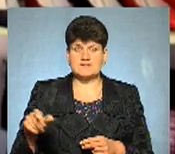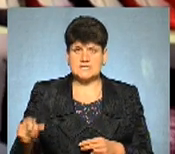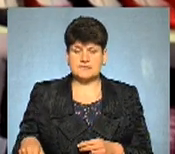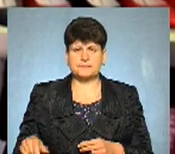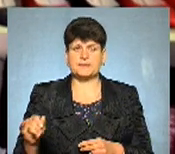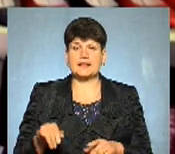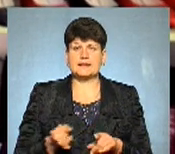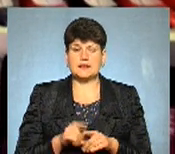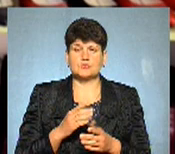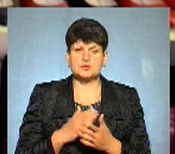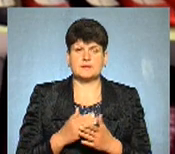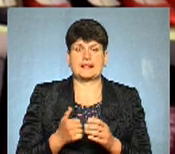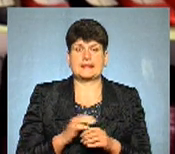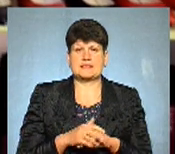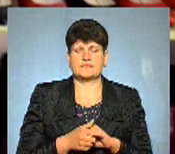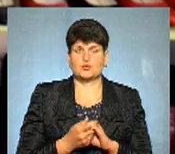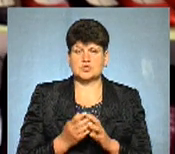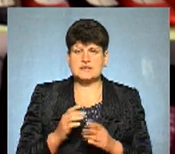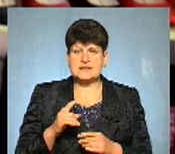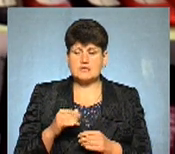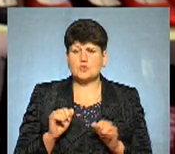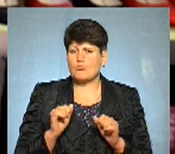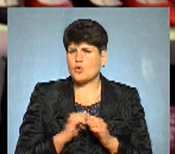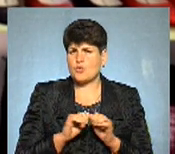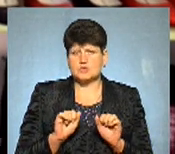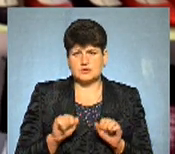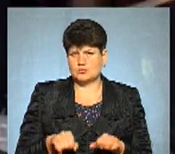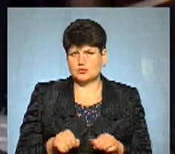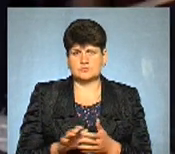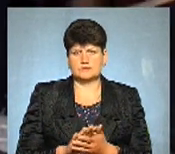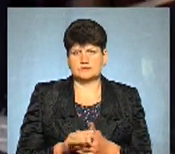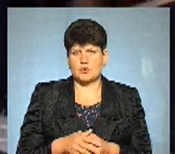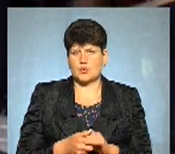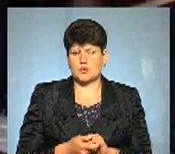Також маємо дезінфікуючі засоби, що кожен може собі збризнути на руки.